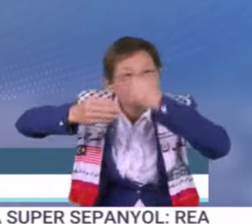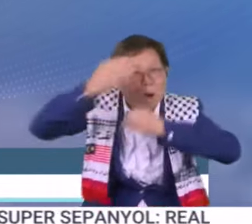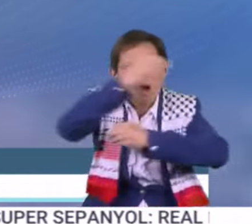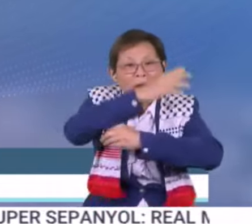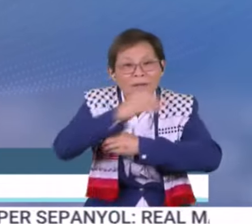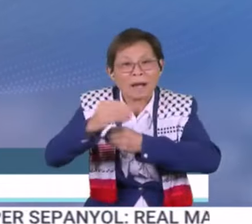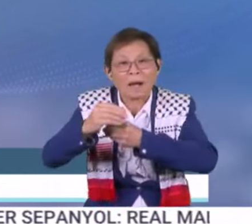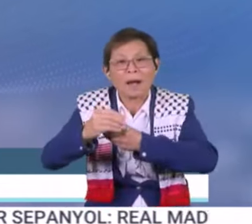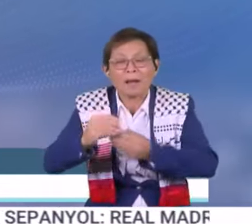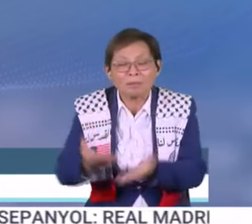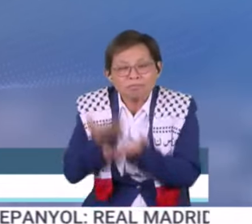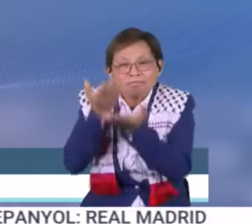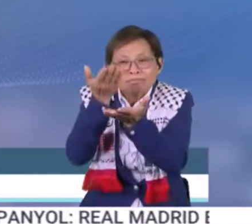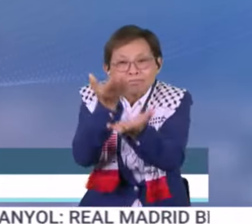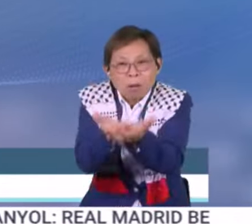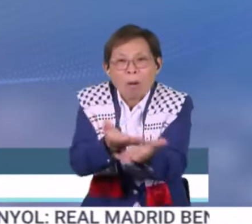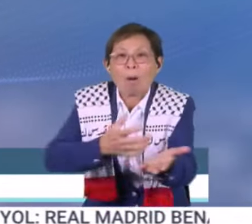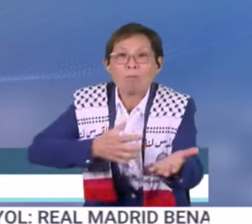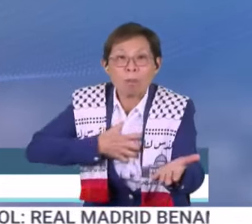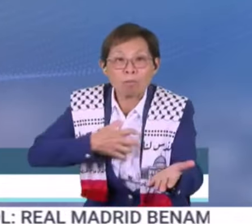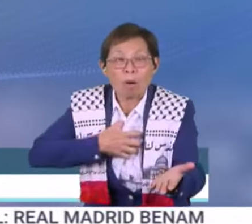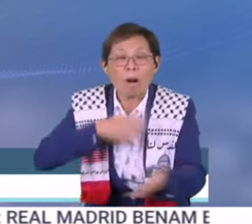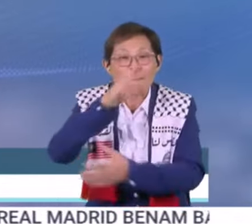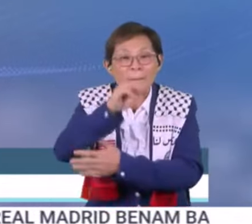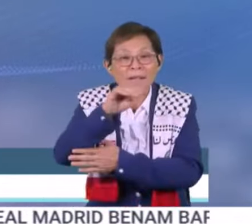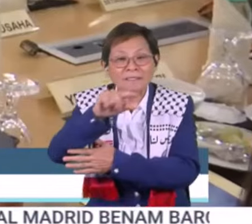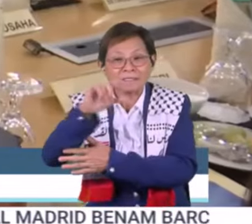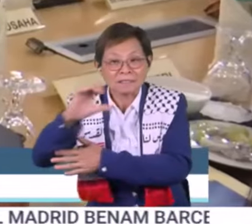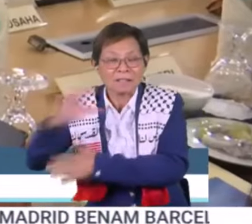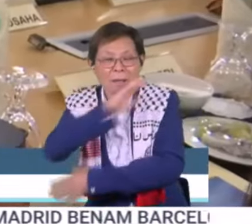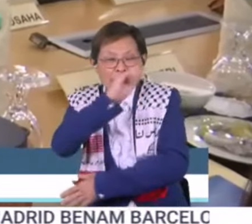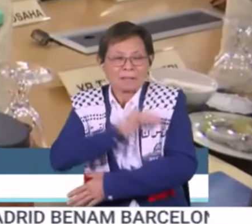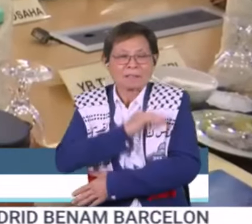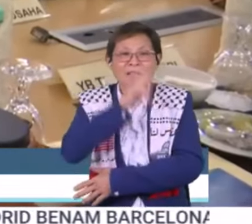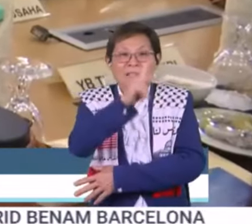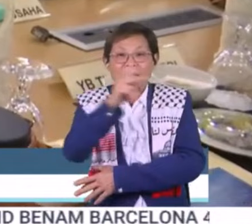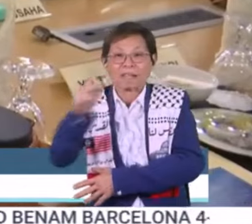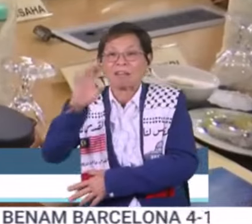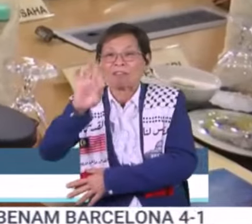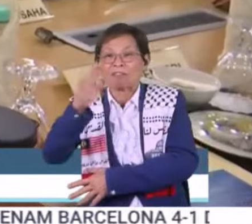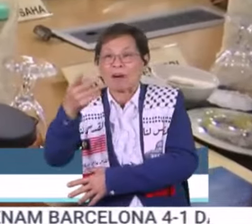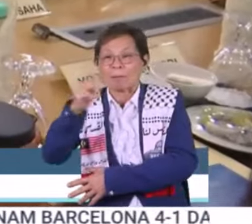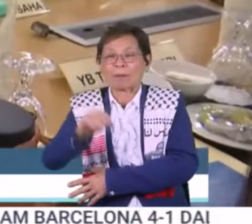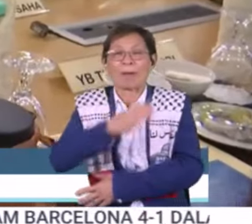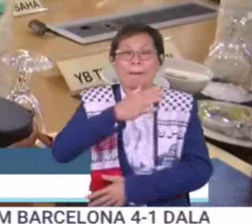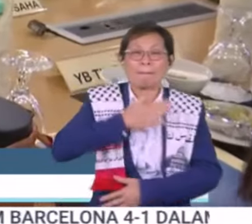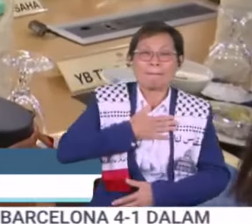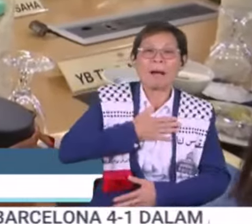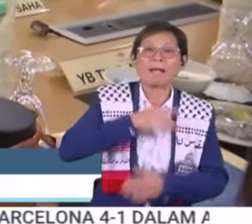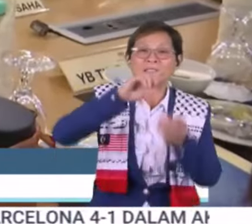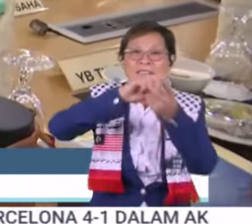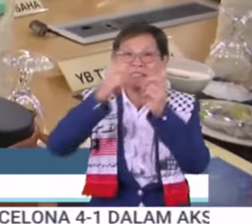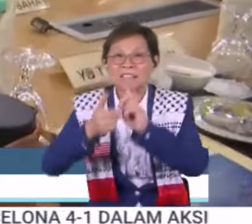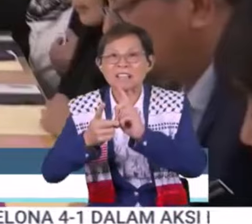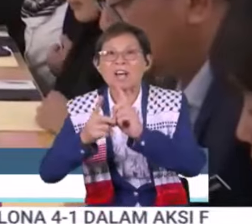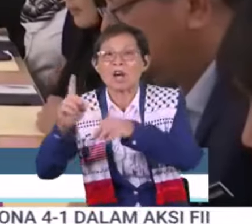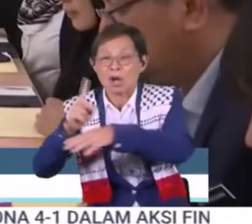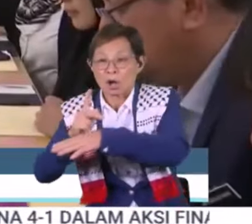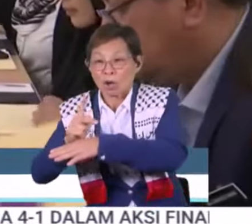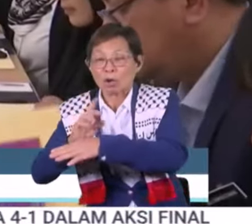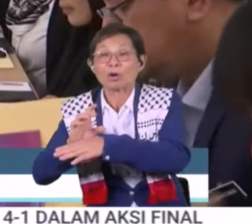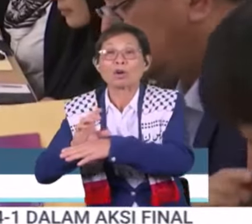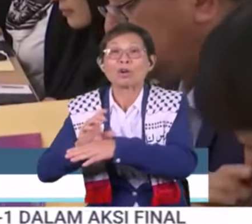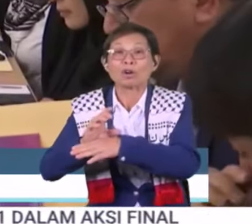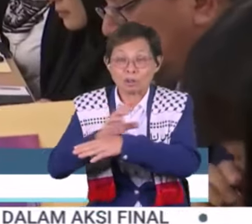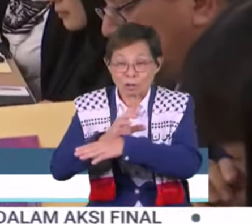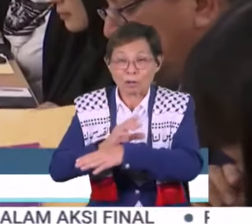maklumat dan mengemukakan aduan. Menteri Komunikasi Fahmi Fadil berkata, My Digital Corporation yang sebelum